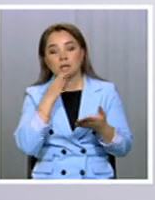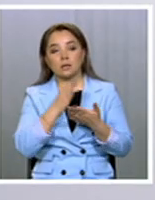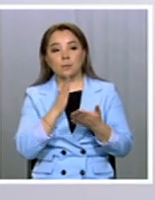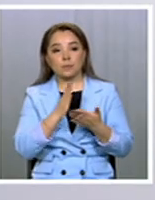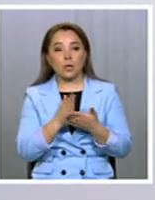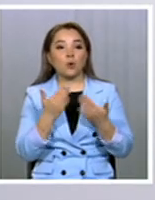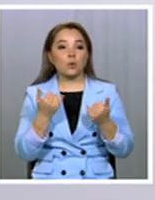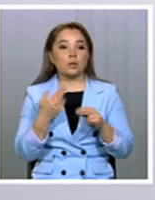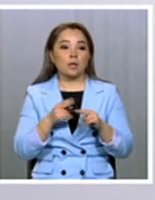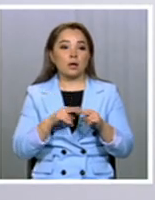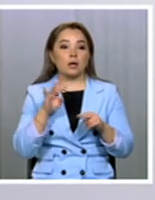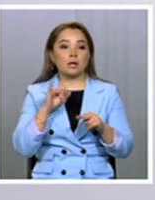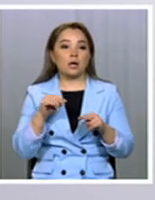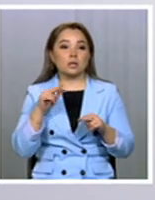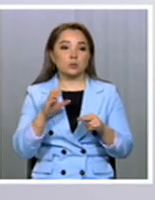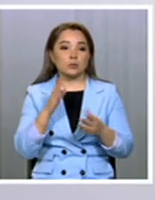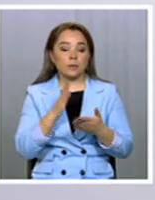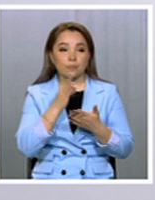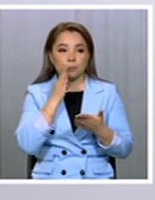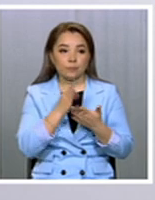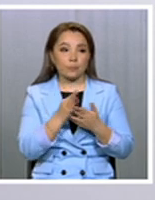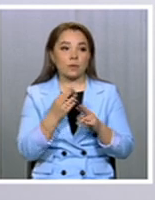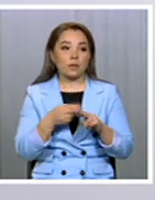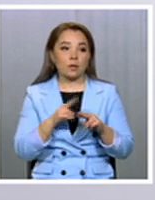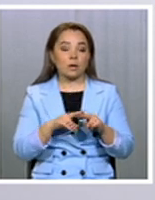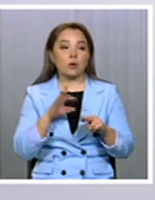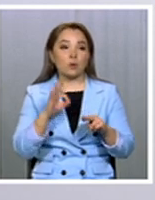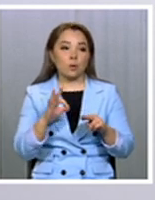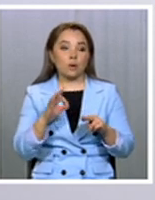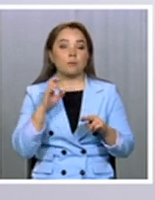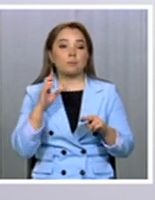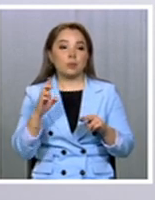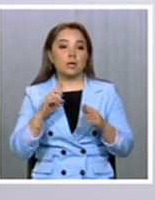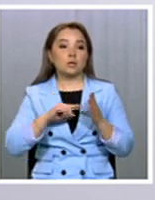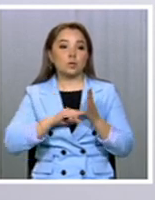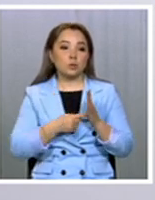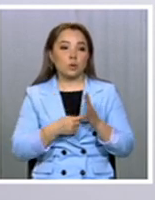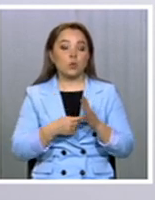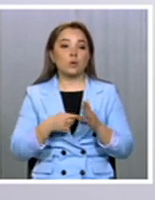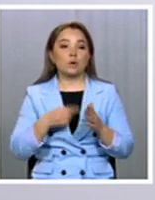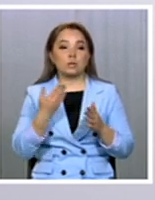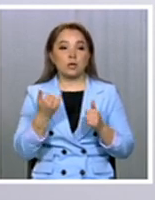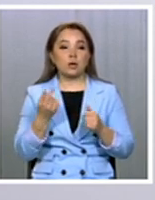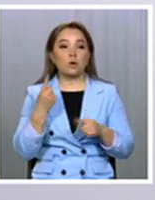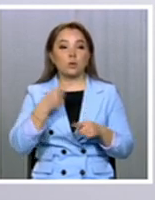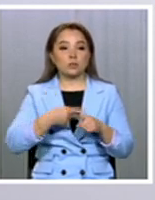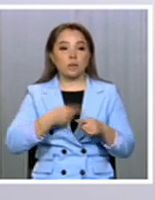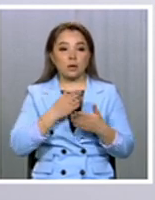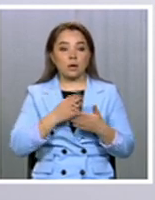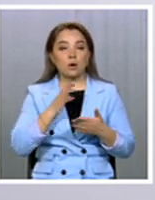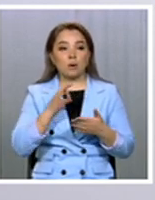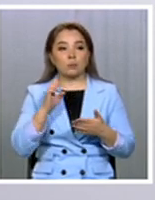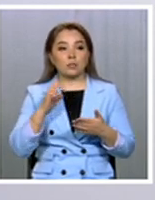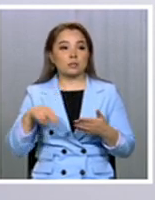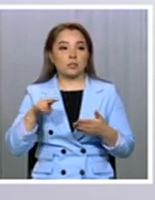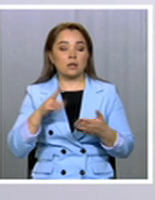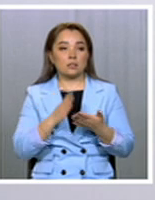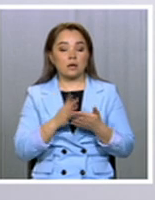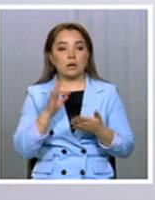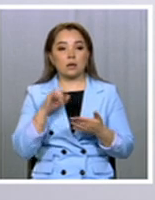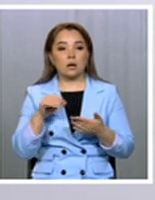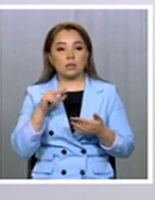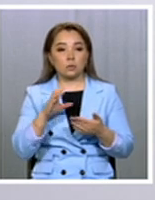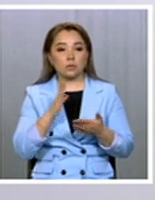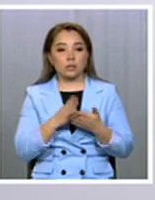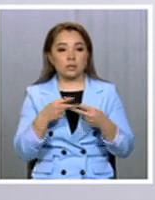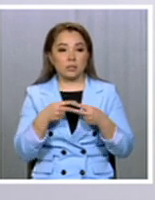олар радиусқа тең. Енді біз О және Б нүктелерін қосайық. Бұл ОБ да бізде радиусқа тең болады.